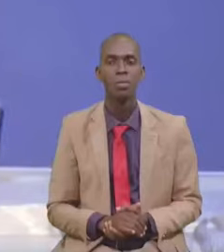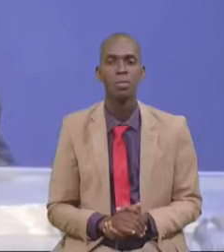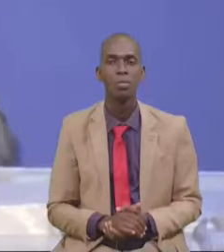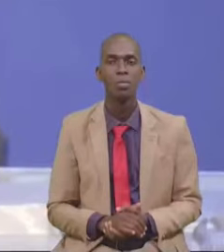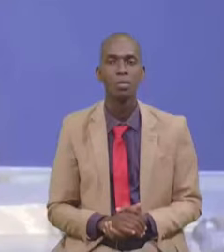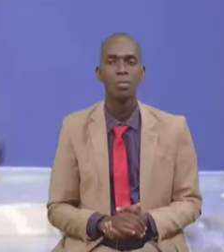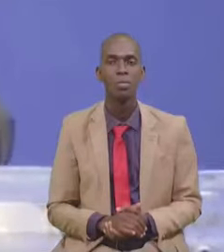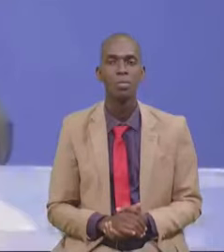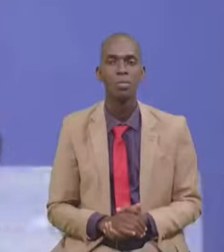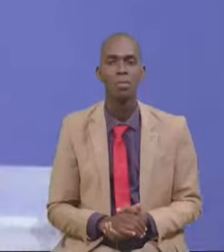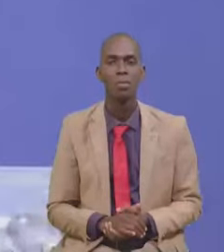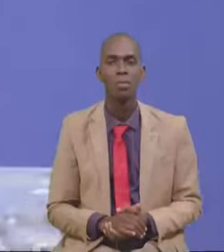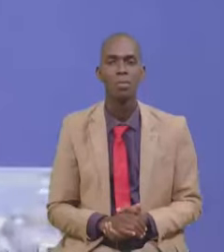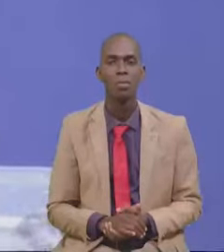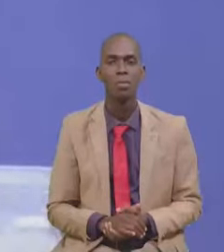l'y excitait.